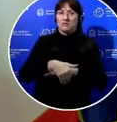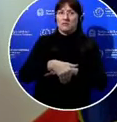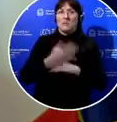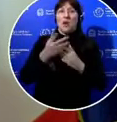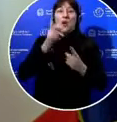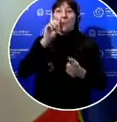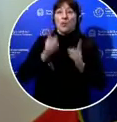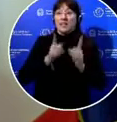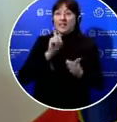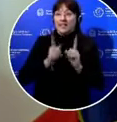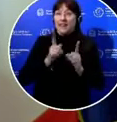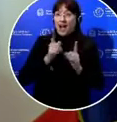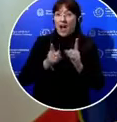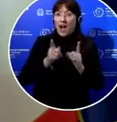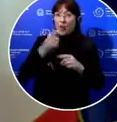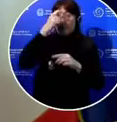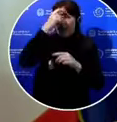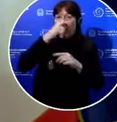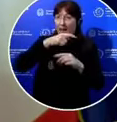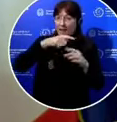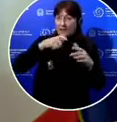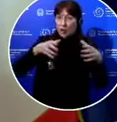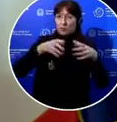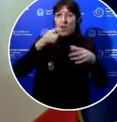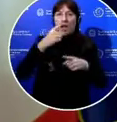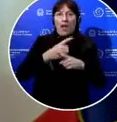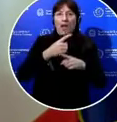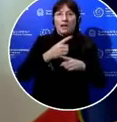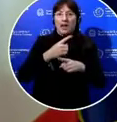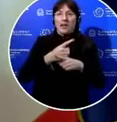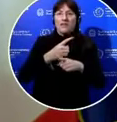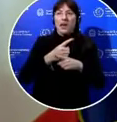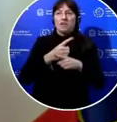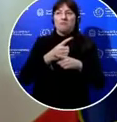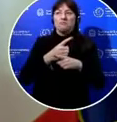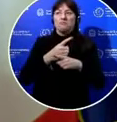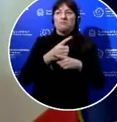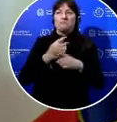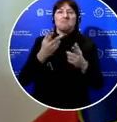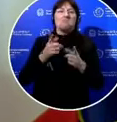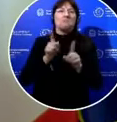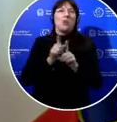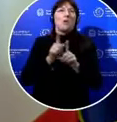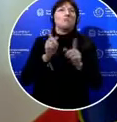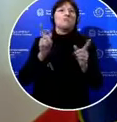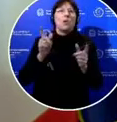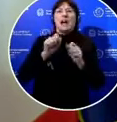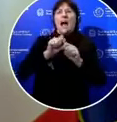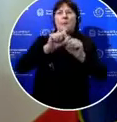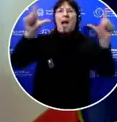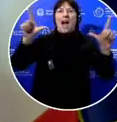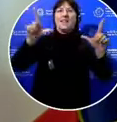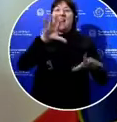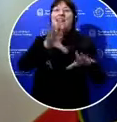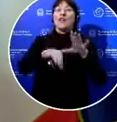la politica sappia resistere alla tentazione costante di fare su questo tema delle campagne elettorali.